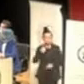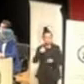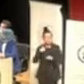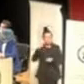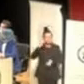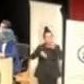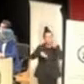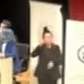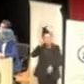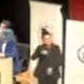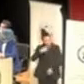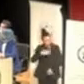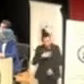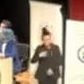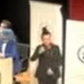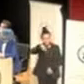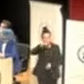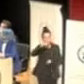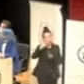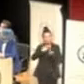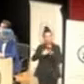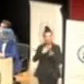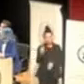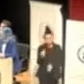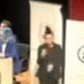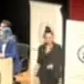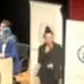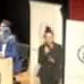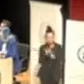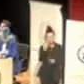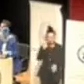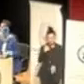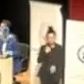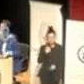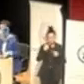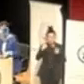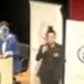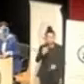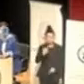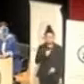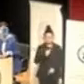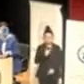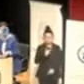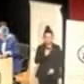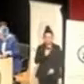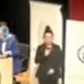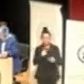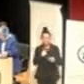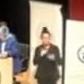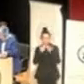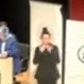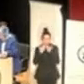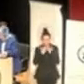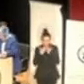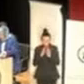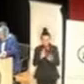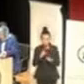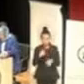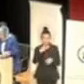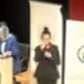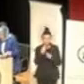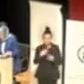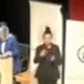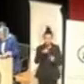duyurabilmek size örnek olarak, hem demin bahsettiğim kalbimle okuyorum, armağan ediyorum şölenindeki yaptığımız